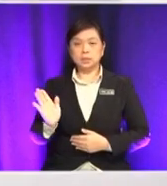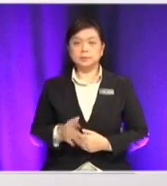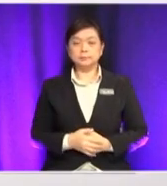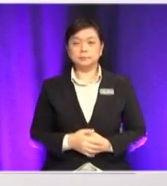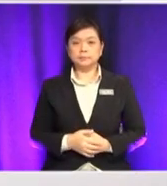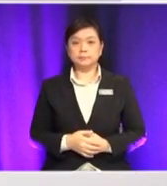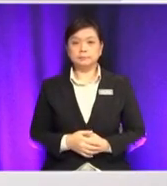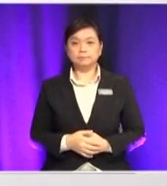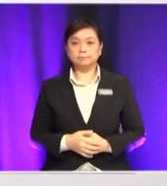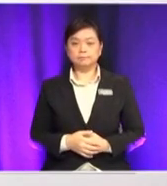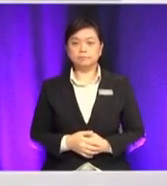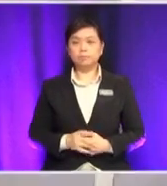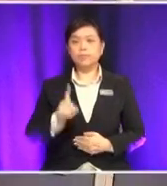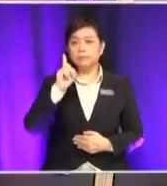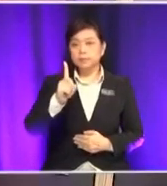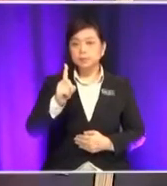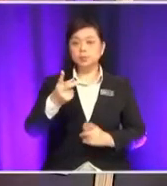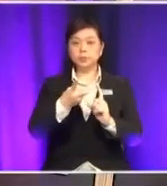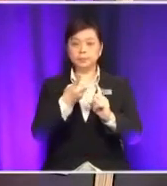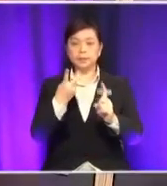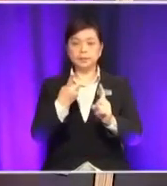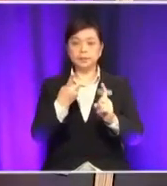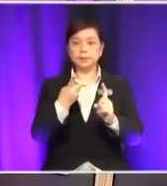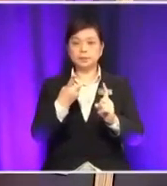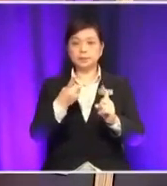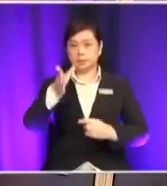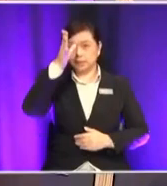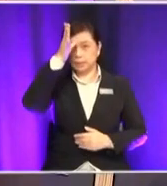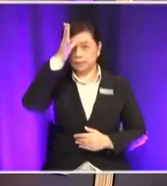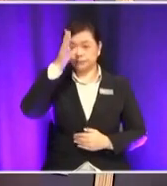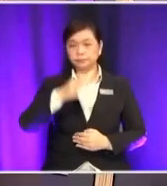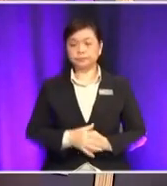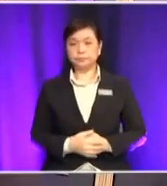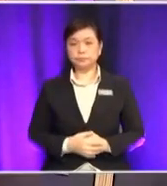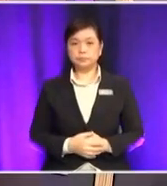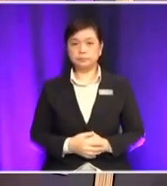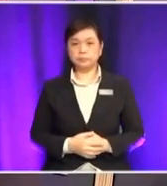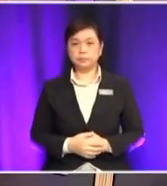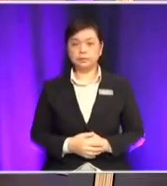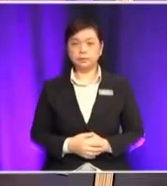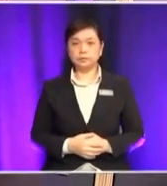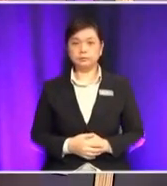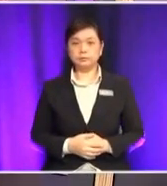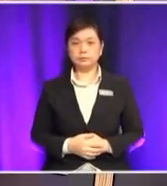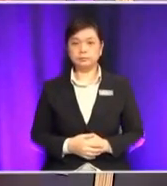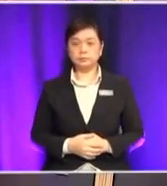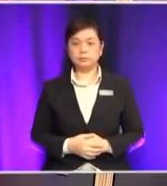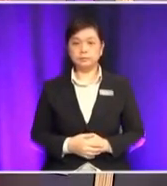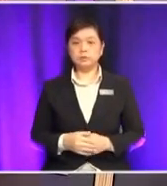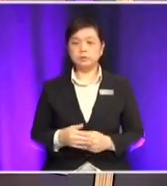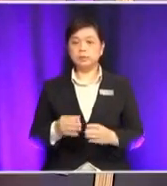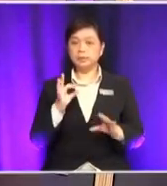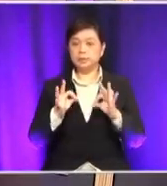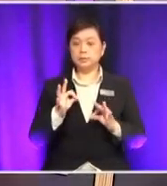homolog ini adalah satu daripada ayah Oke kalau Kromosom homolog saya ini oke satu